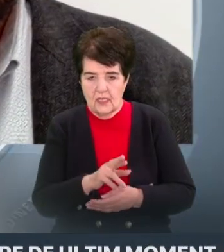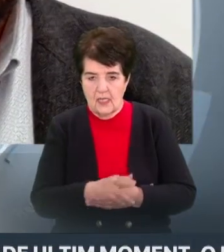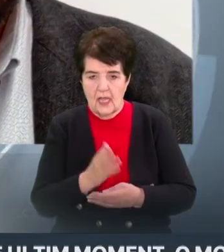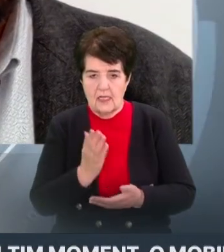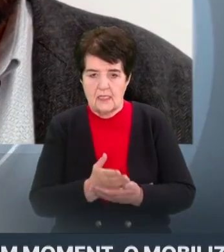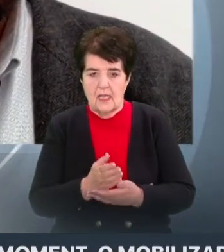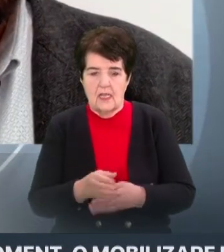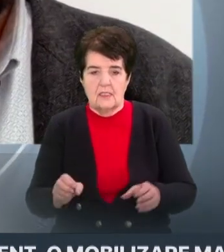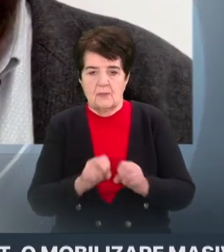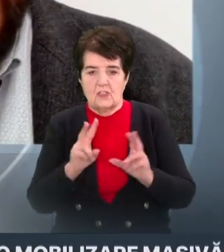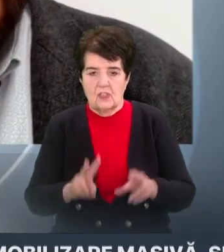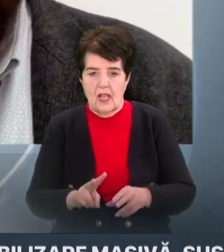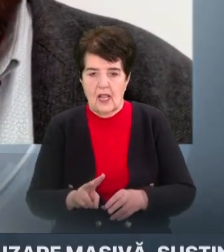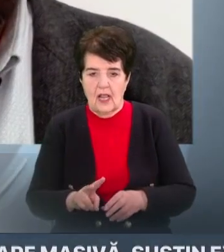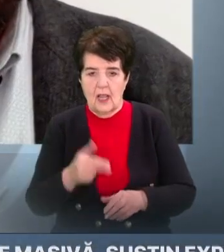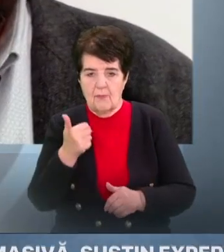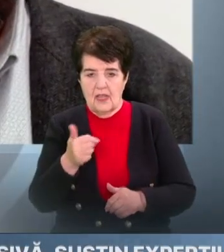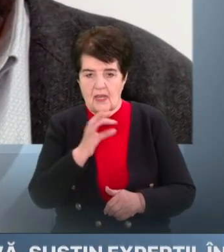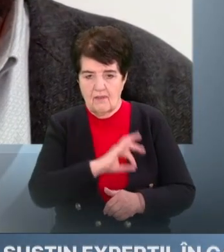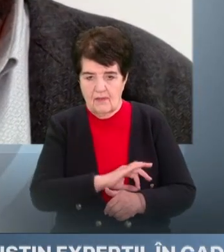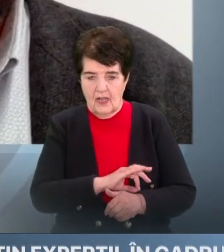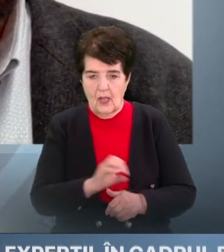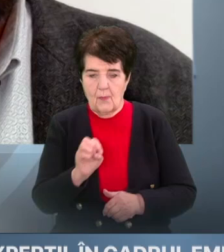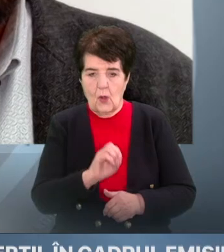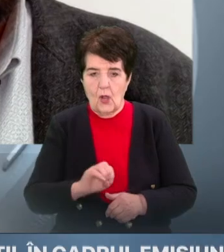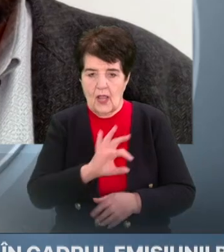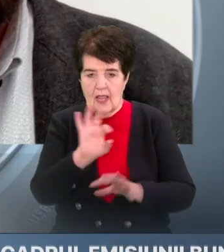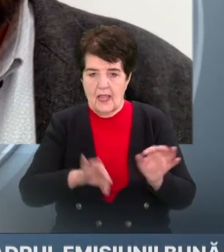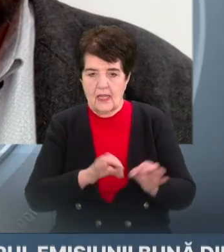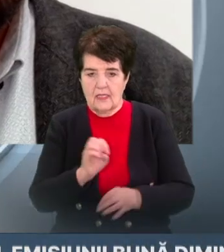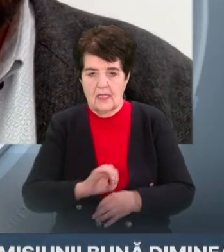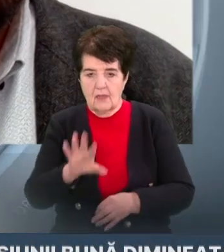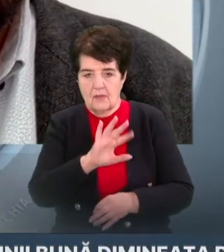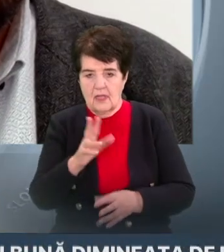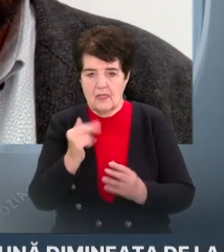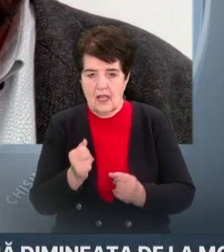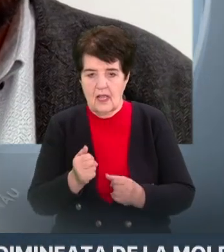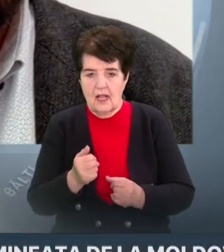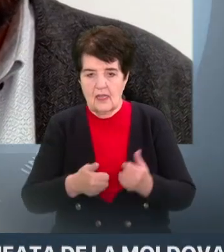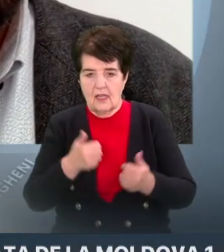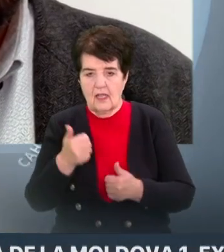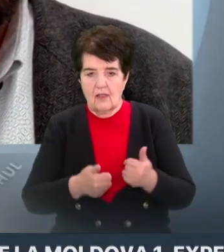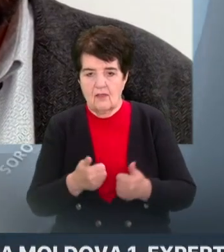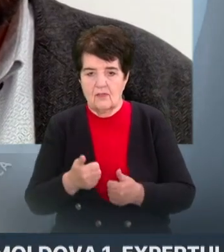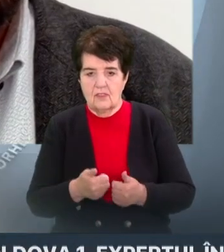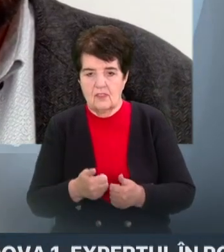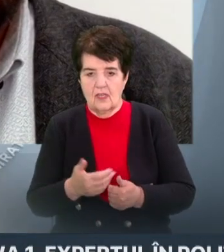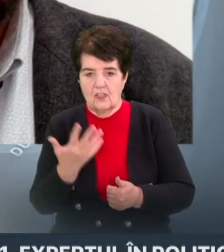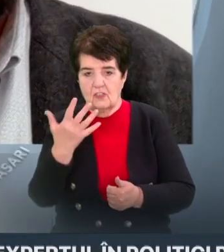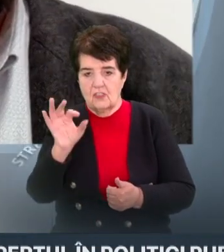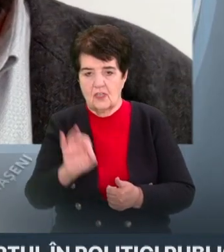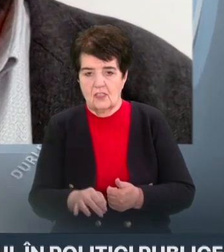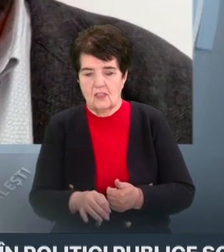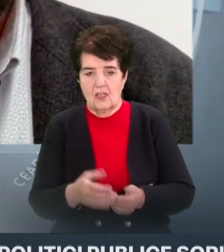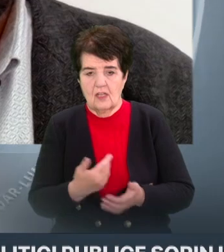printre principalele beneficiare de finanțări și proiecte europene, au votat da la referendum doar puțin peste 5% față